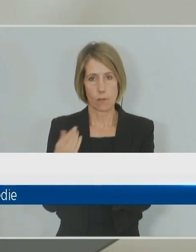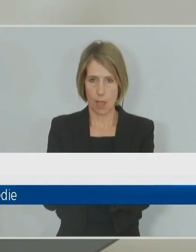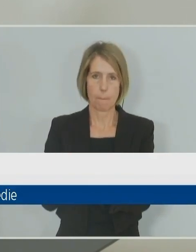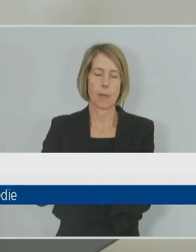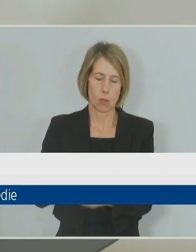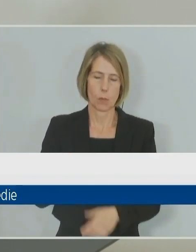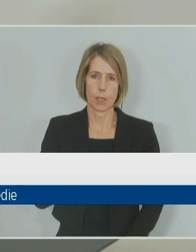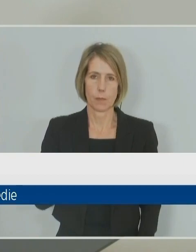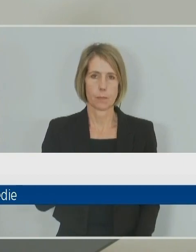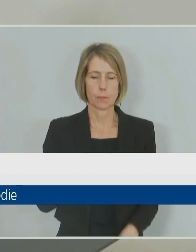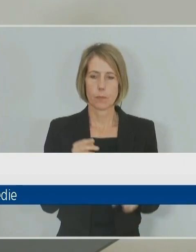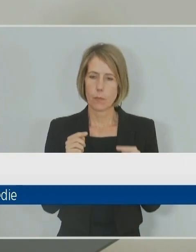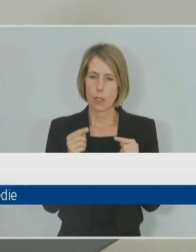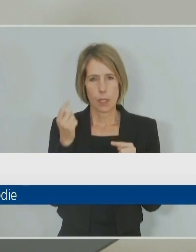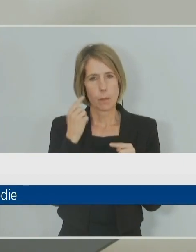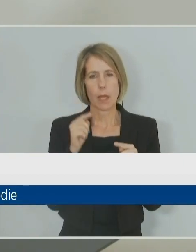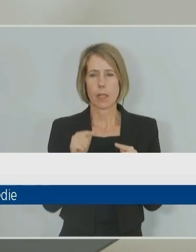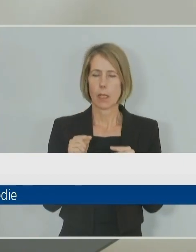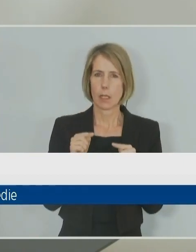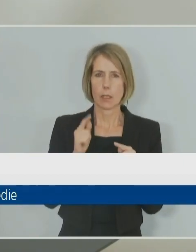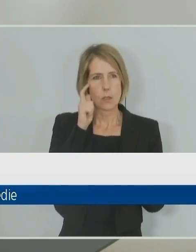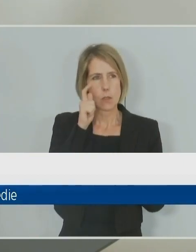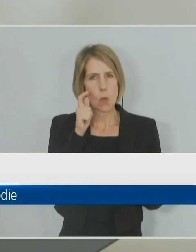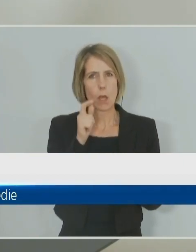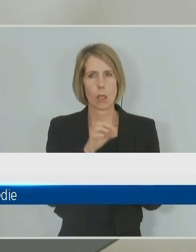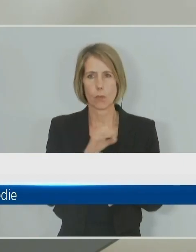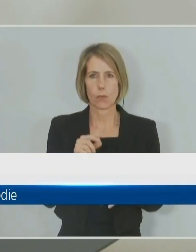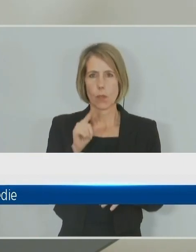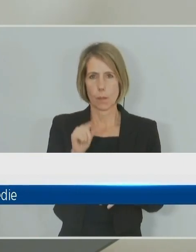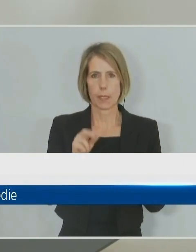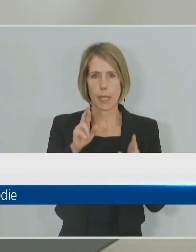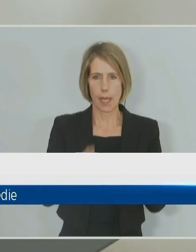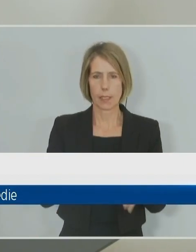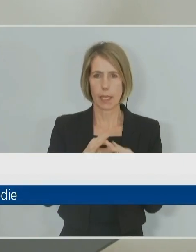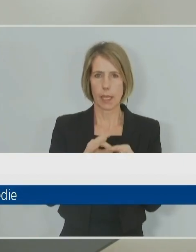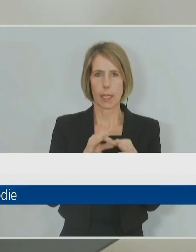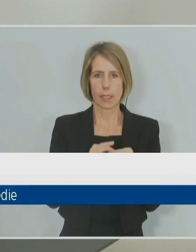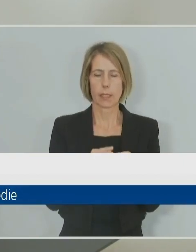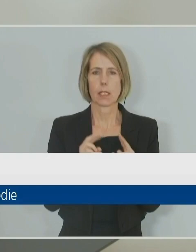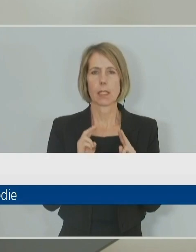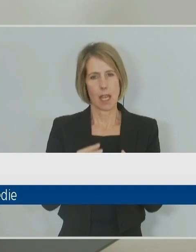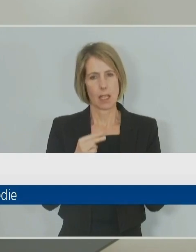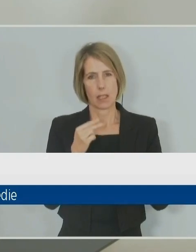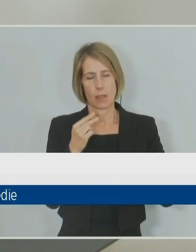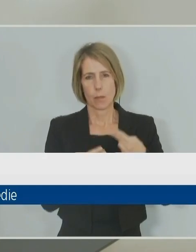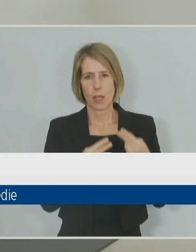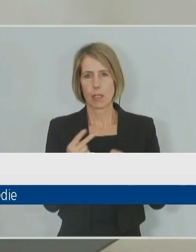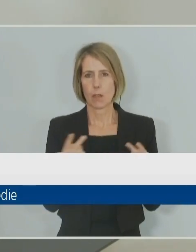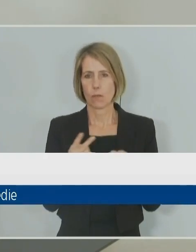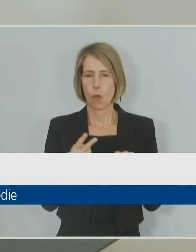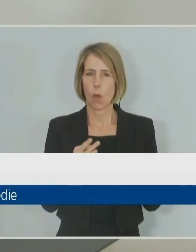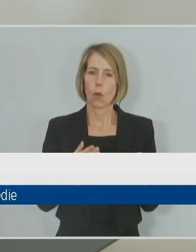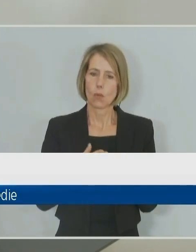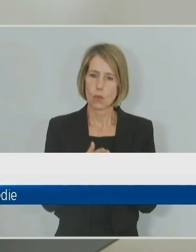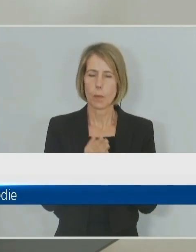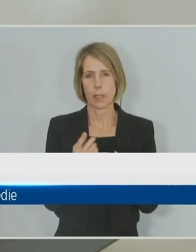për një marrëveshje për normalizim të plot të marrëdhënieve midis Kosovës dhe Serbisë, dhe për aty edhe çështja